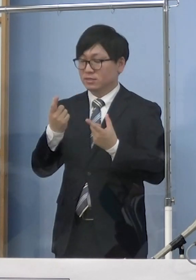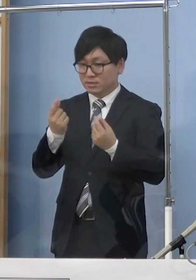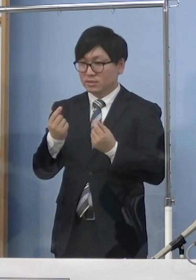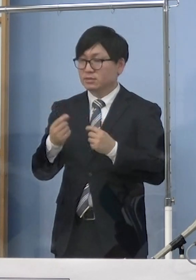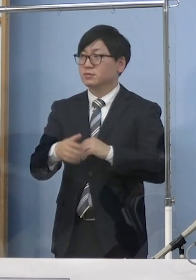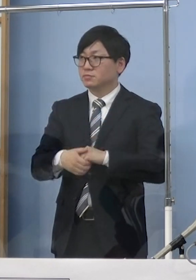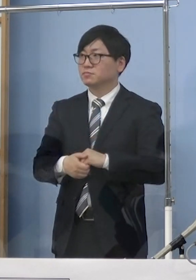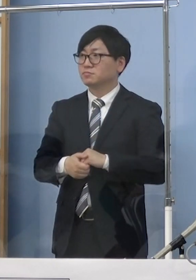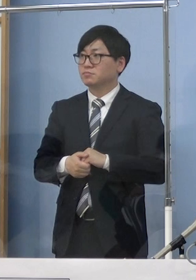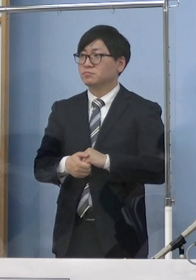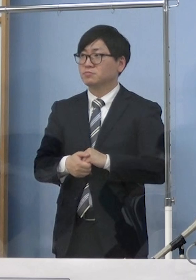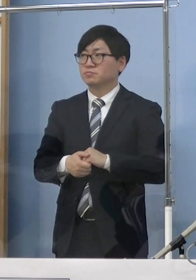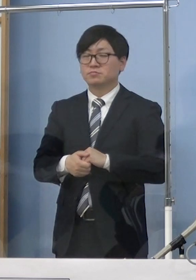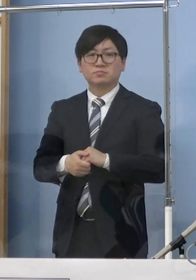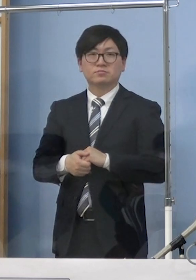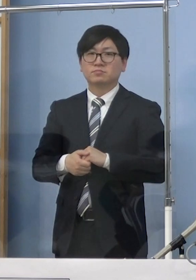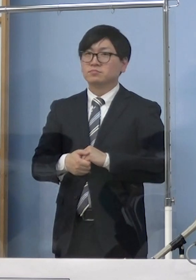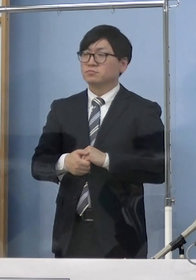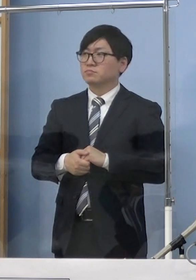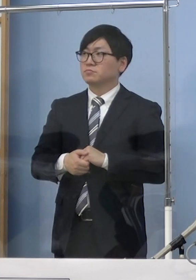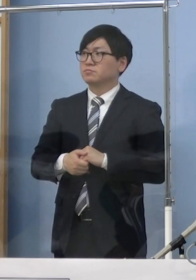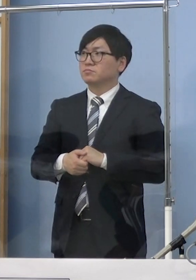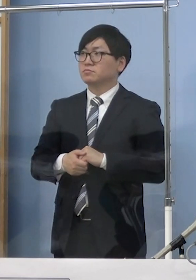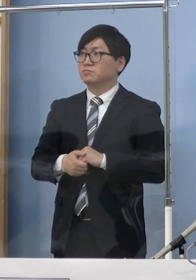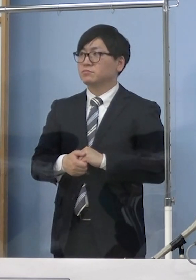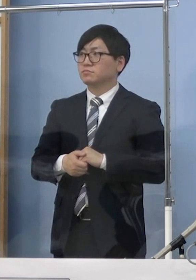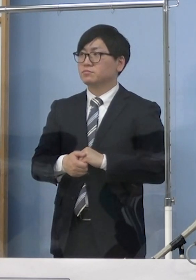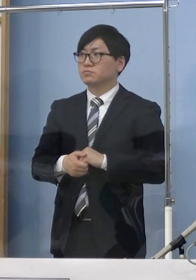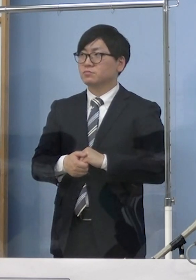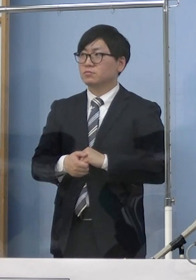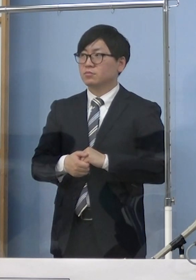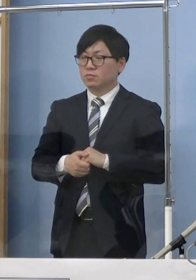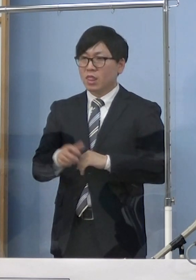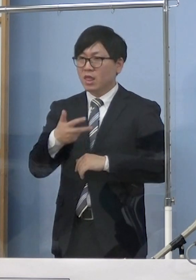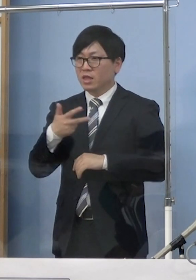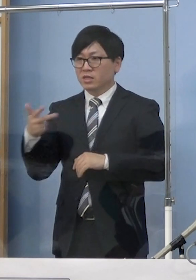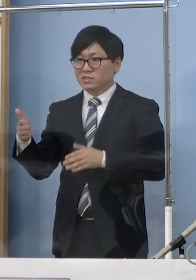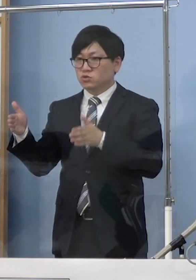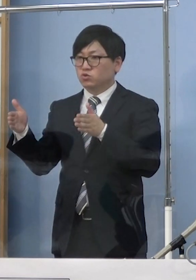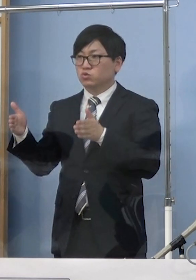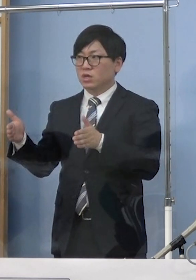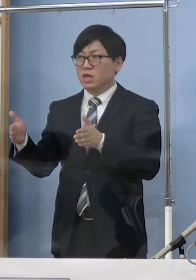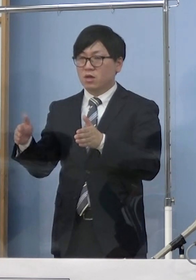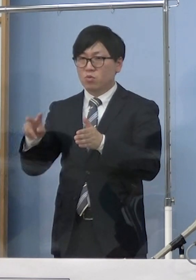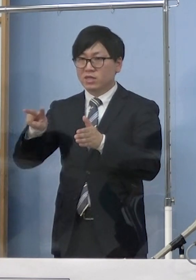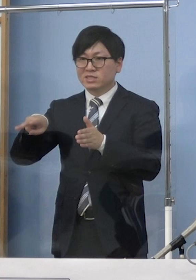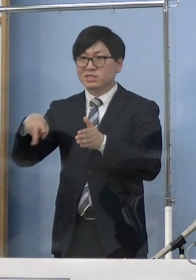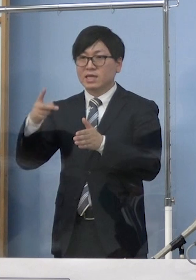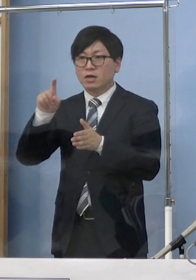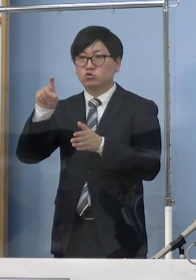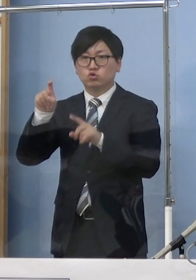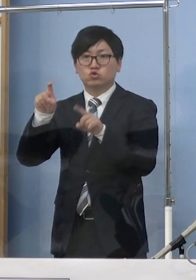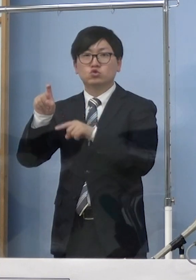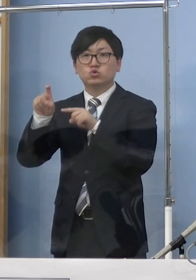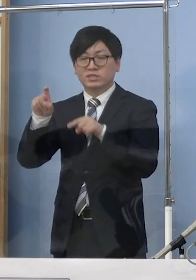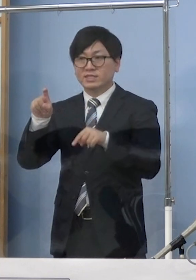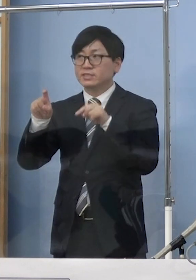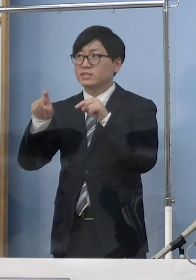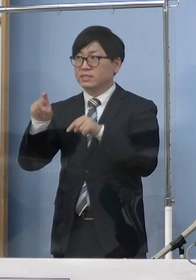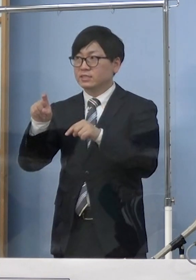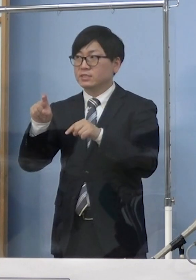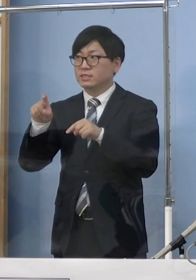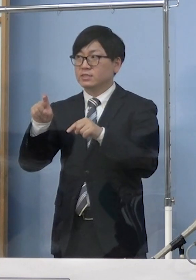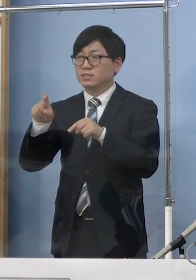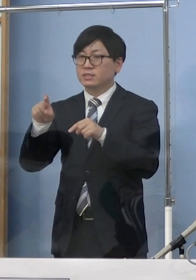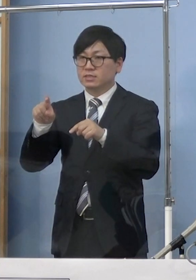21 ですね、はい、 それで直近1週間は210人、 そうですね、 で 210人乗